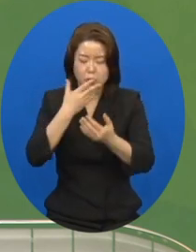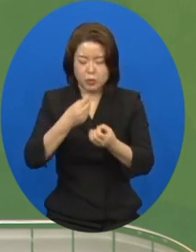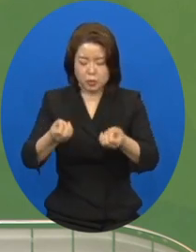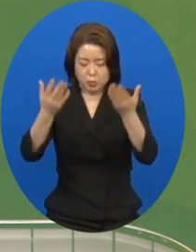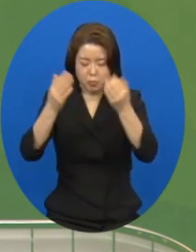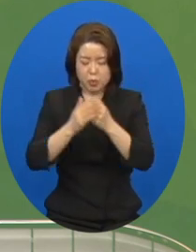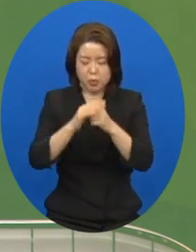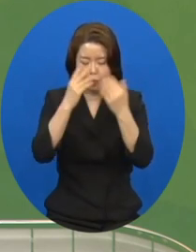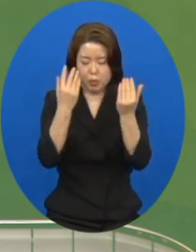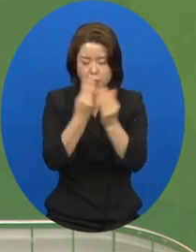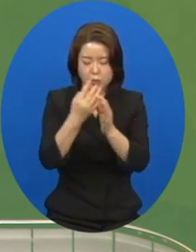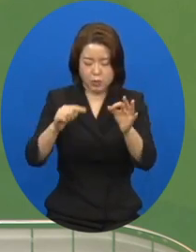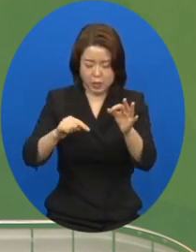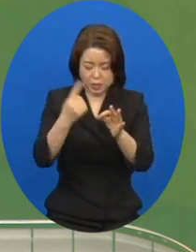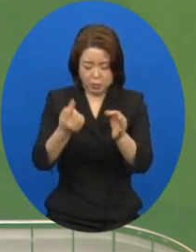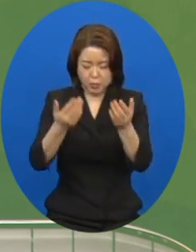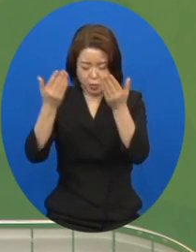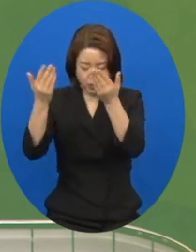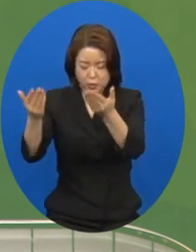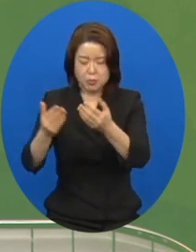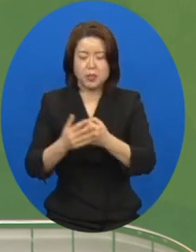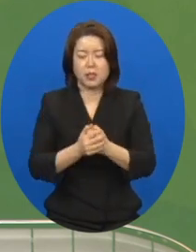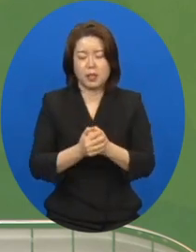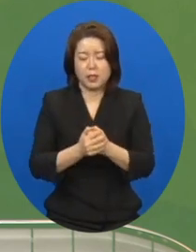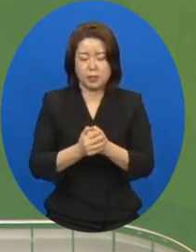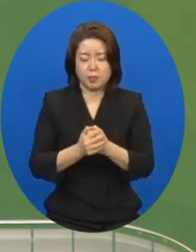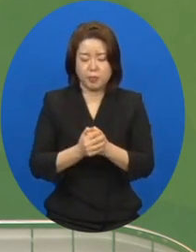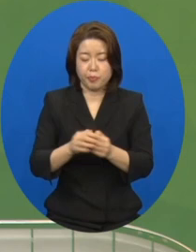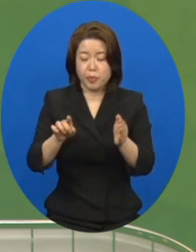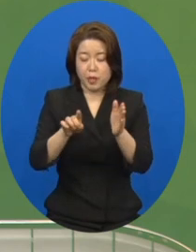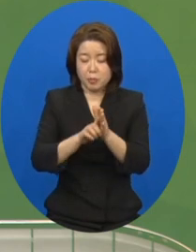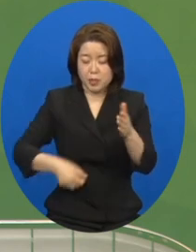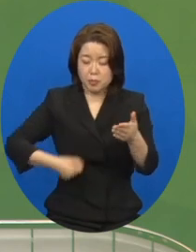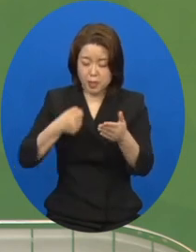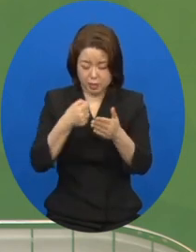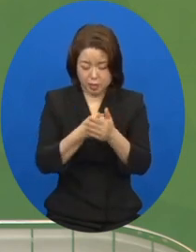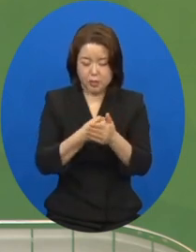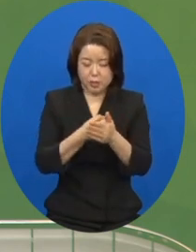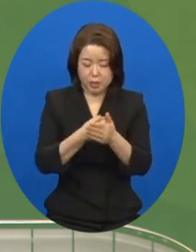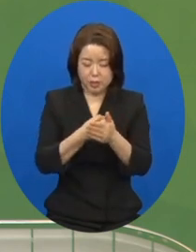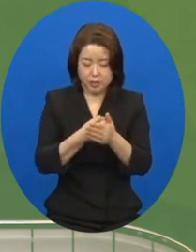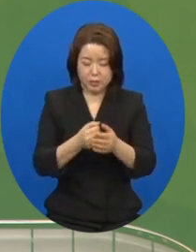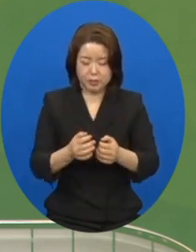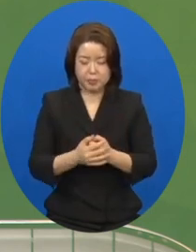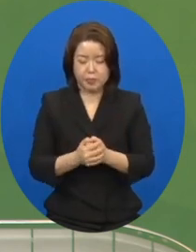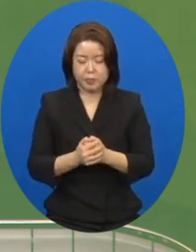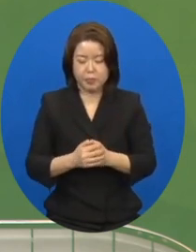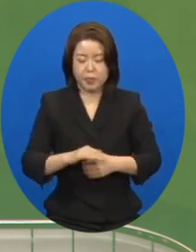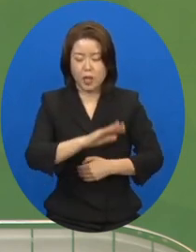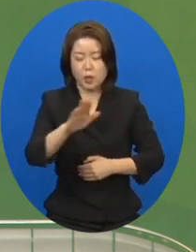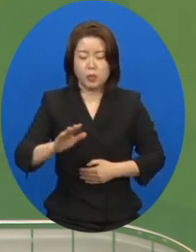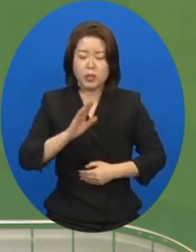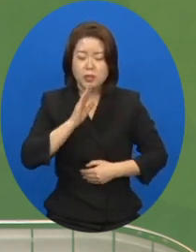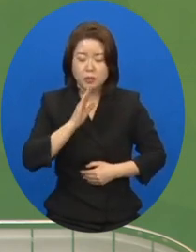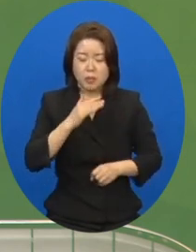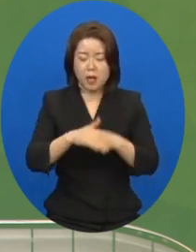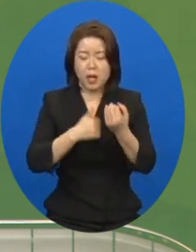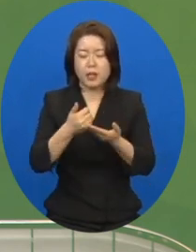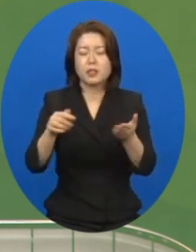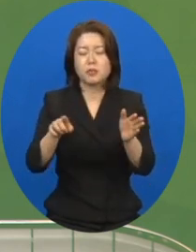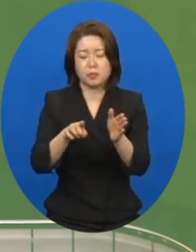온전한 십일조를 드립니다. 믿음의 결단입니다. 우리는 정말 하나님을